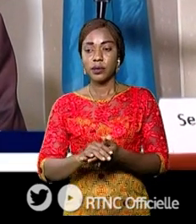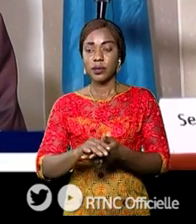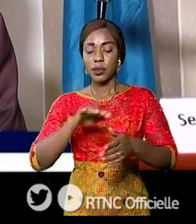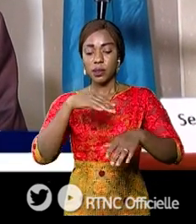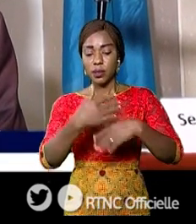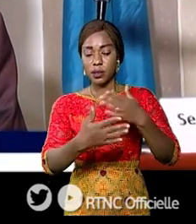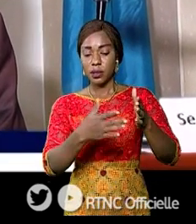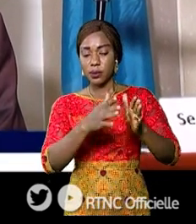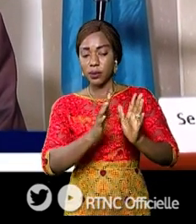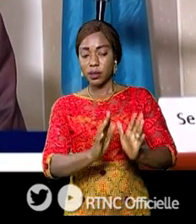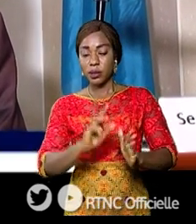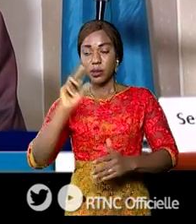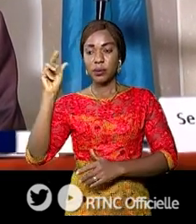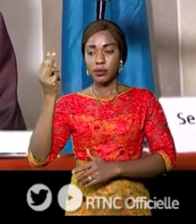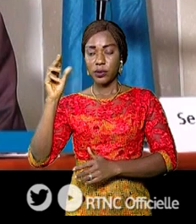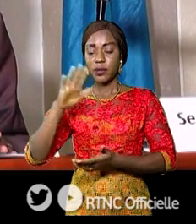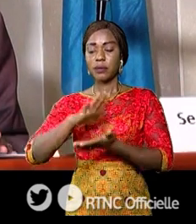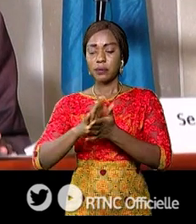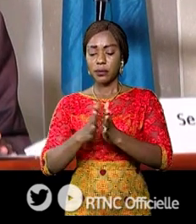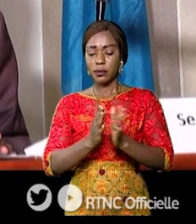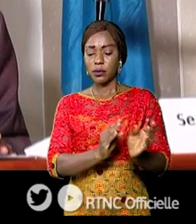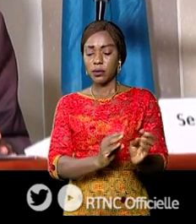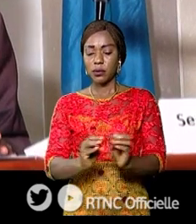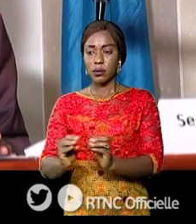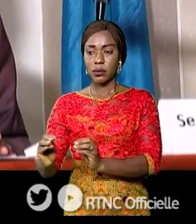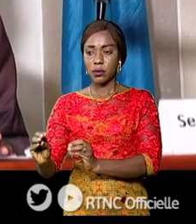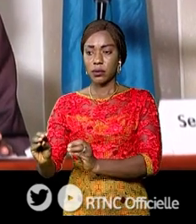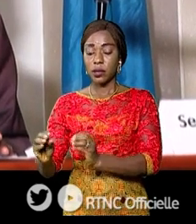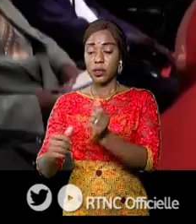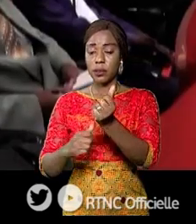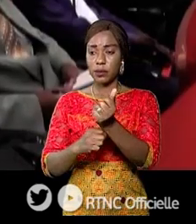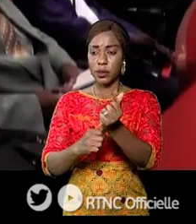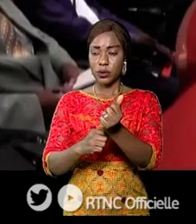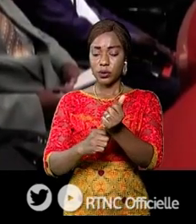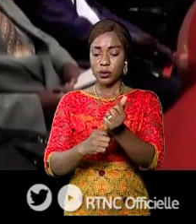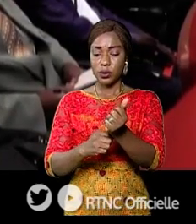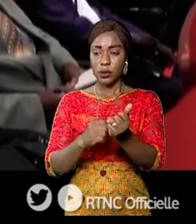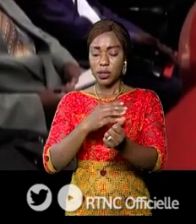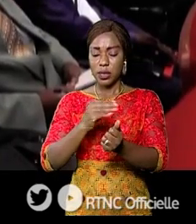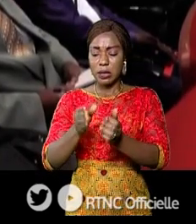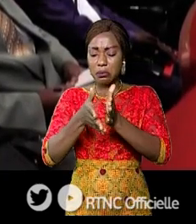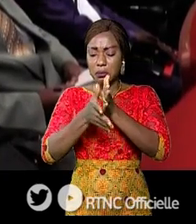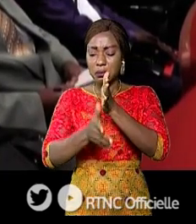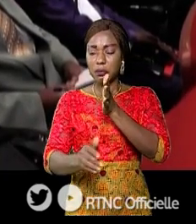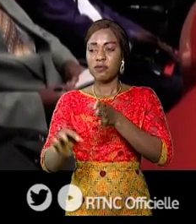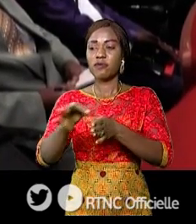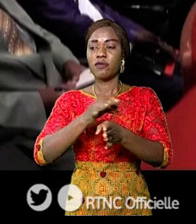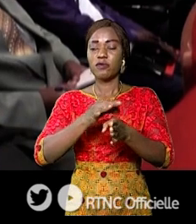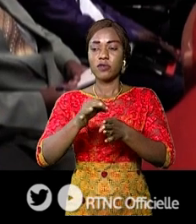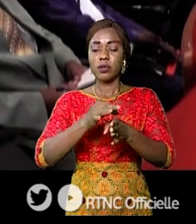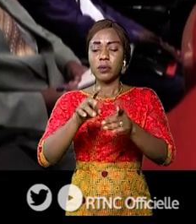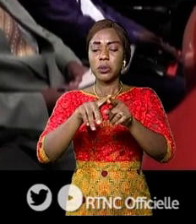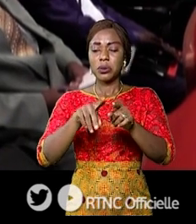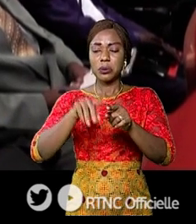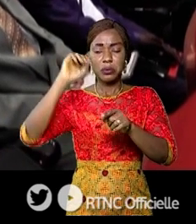mines être constituée de cadres et agents bien formés,